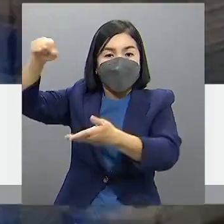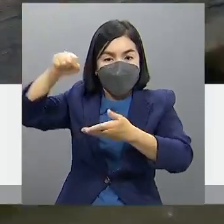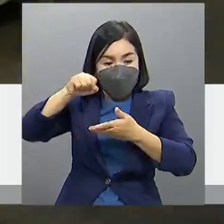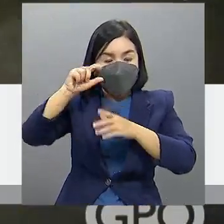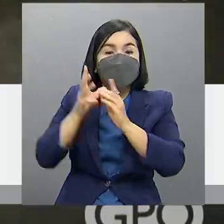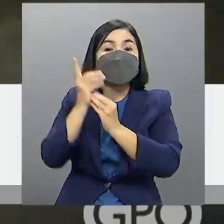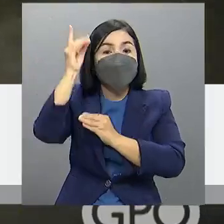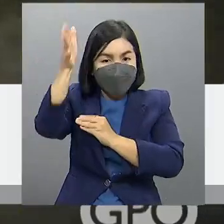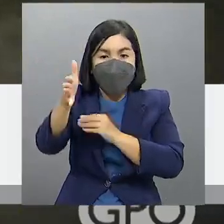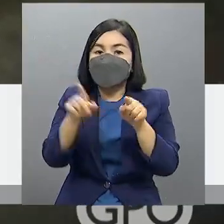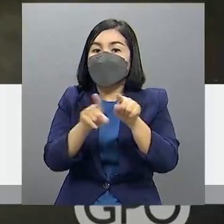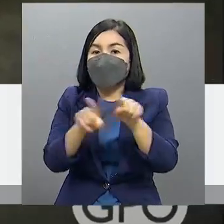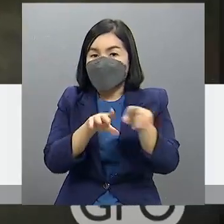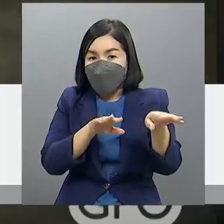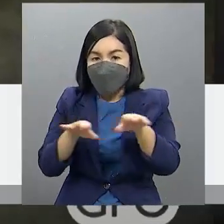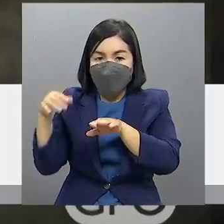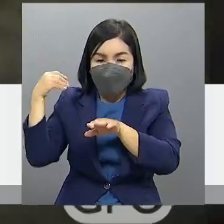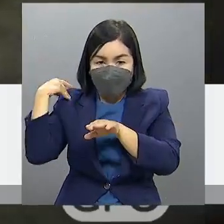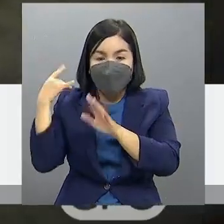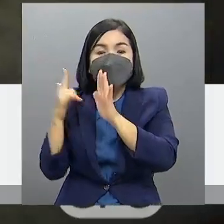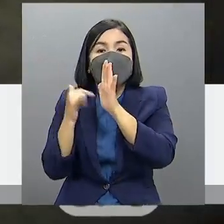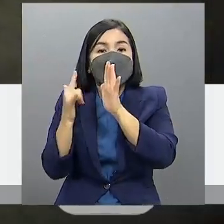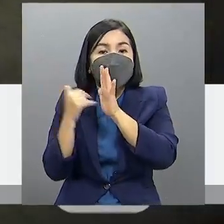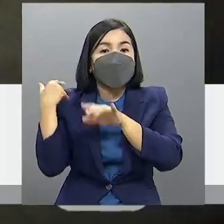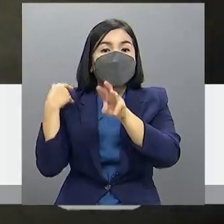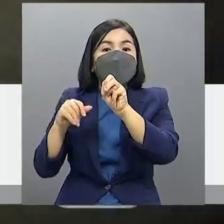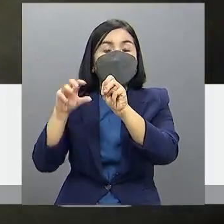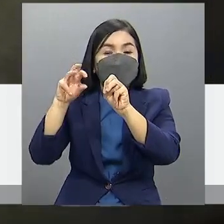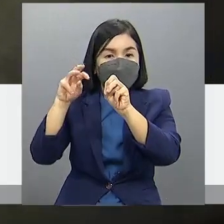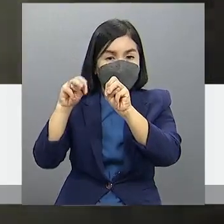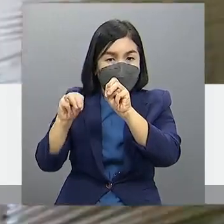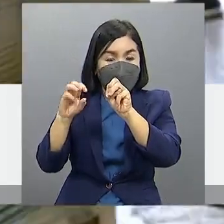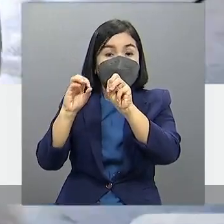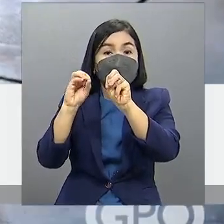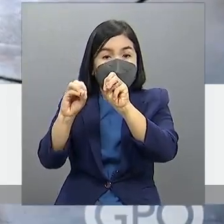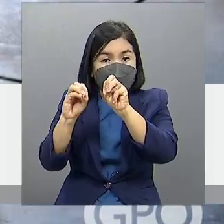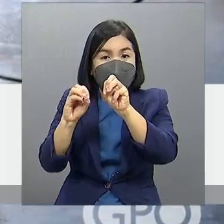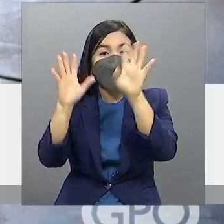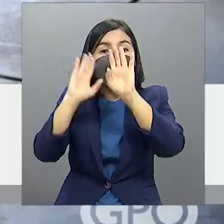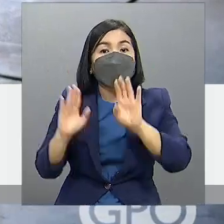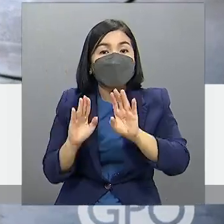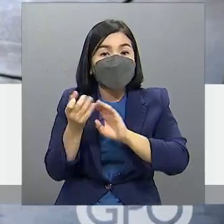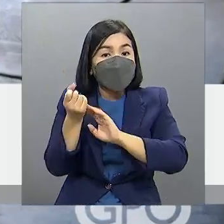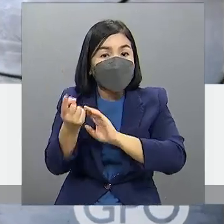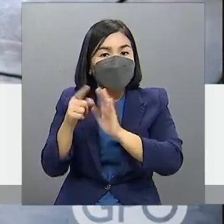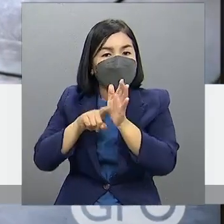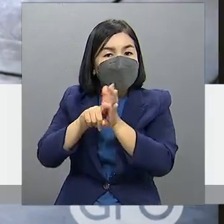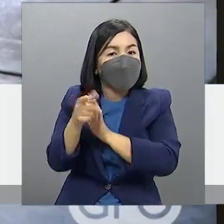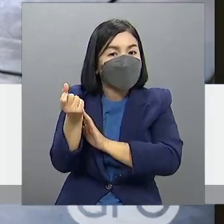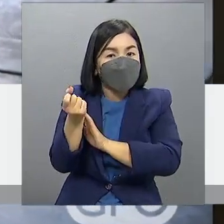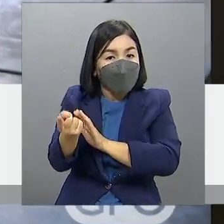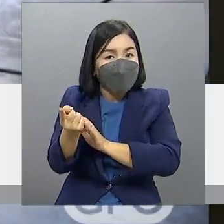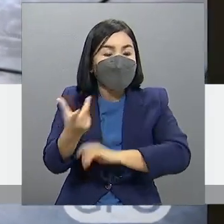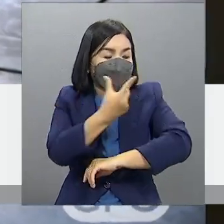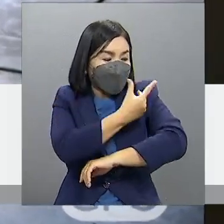เหมือนกันค่ะสำหรับวัคซีนโมเดิร์นหน้าที่เป็นวัคซีน mmr naนั้นรัฐกรมควบคุมโรคจ้าฉีดให้กับคนที่จะเดิน